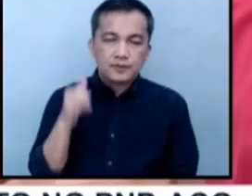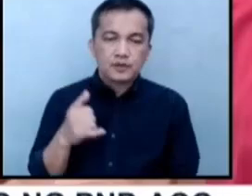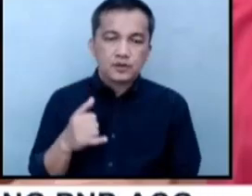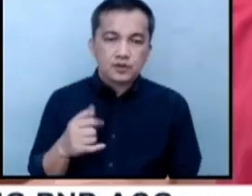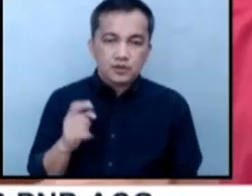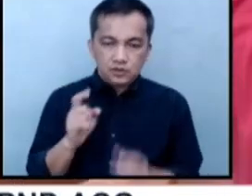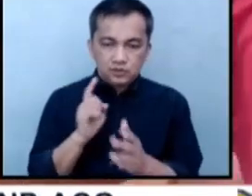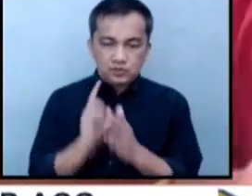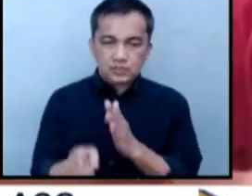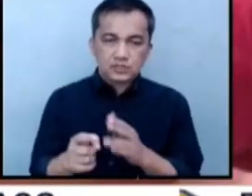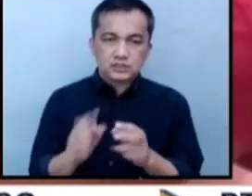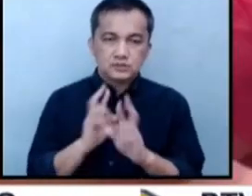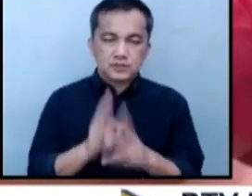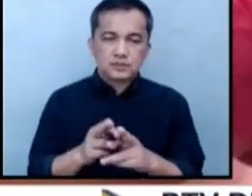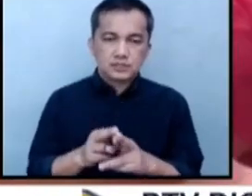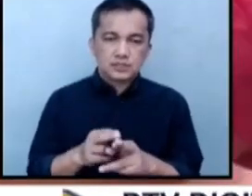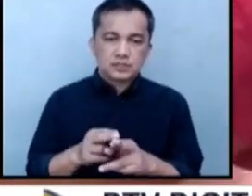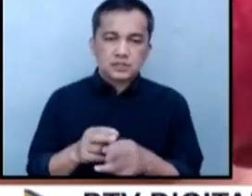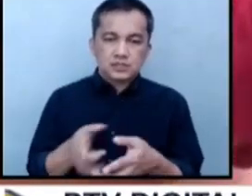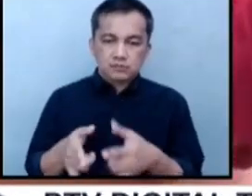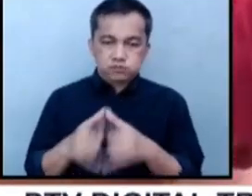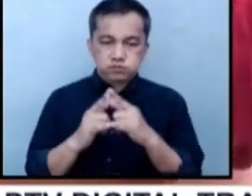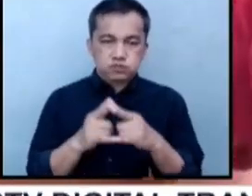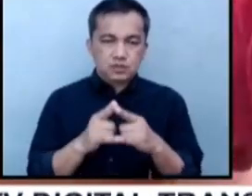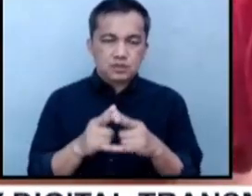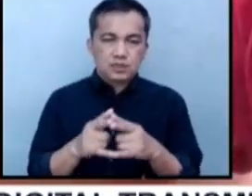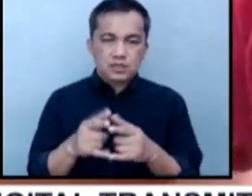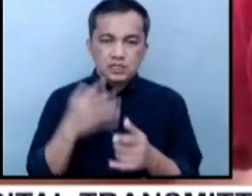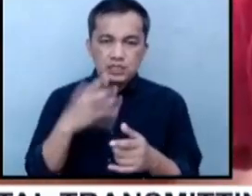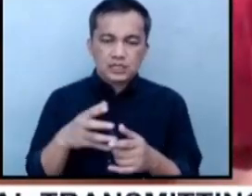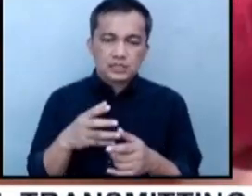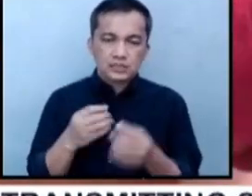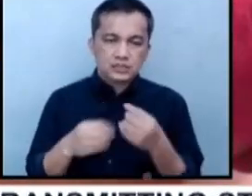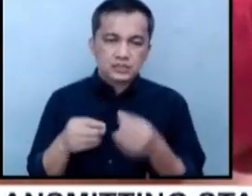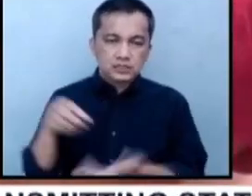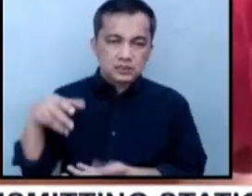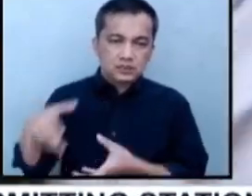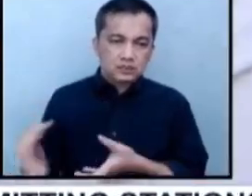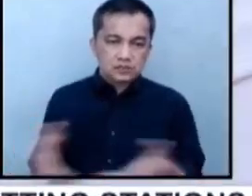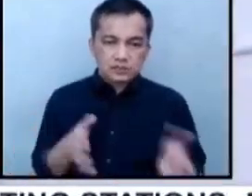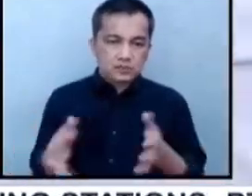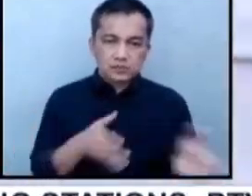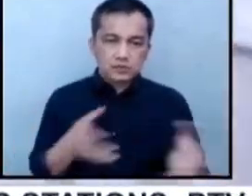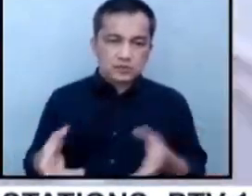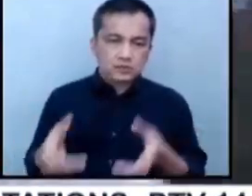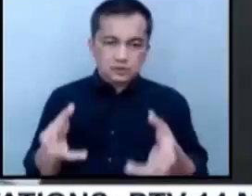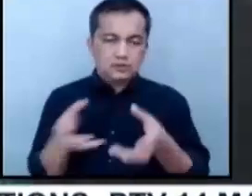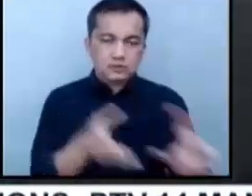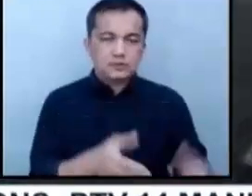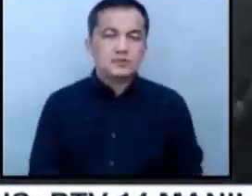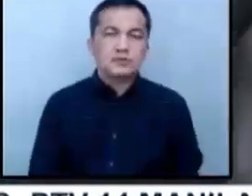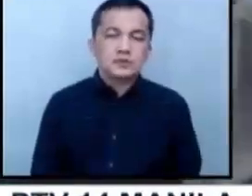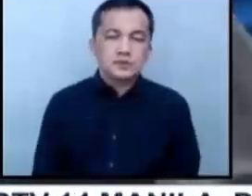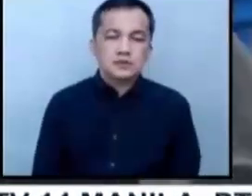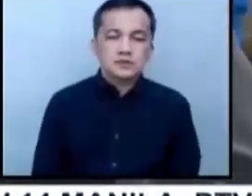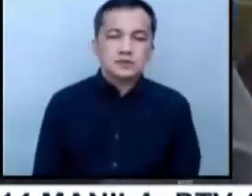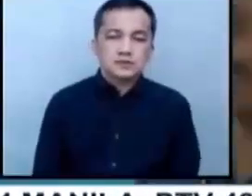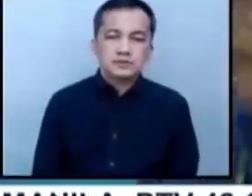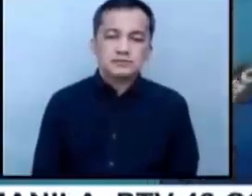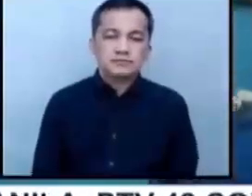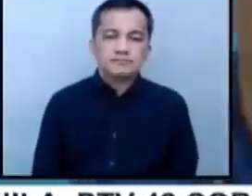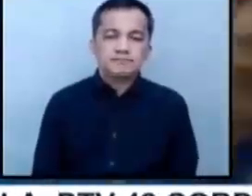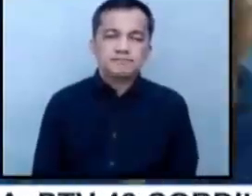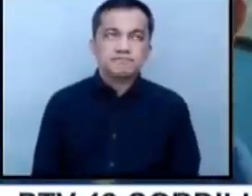meals habang hinahanda naung mga rels moras para sa